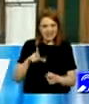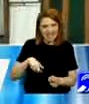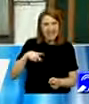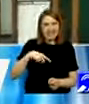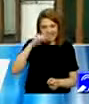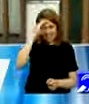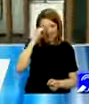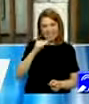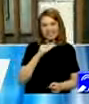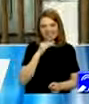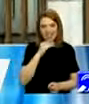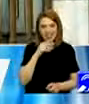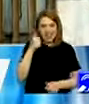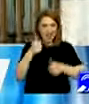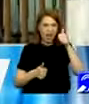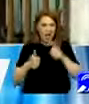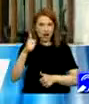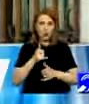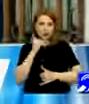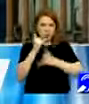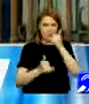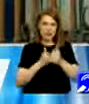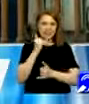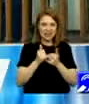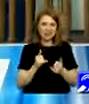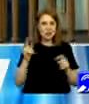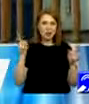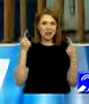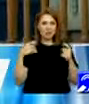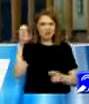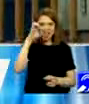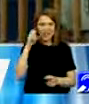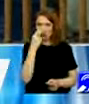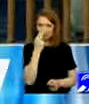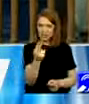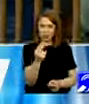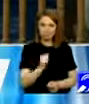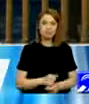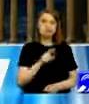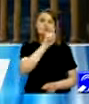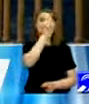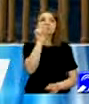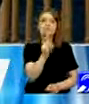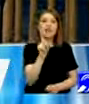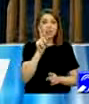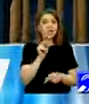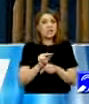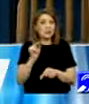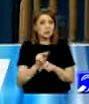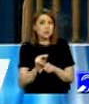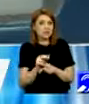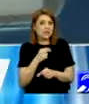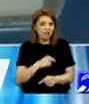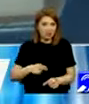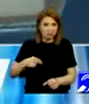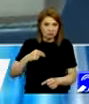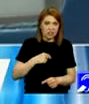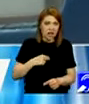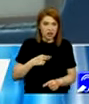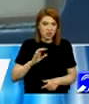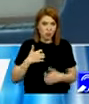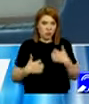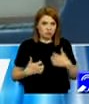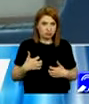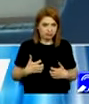în Italia la concursul internațional de muzică Eurovision. Întrebați dacă s-au simțit deranjați sau revoltați